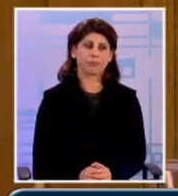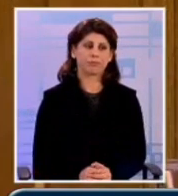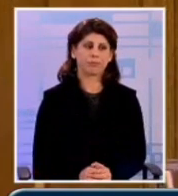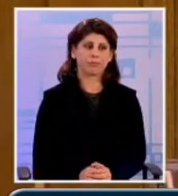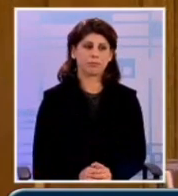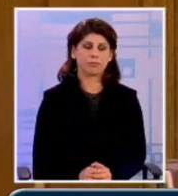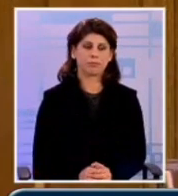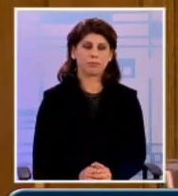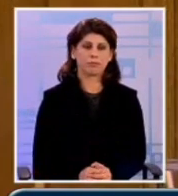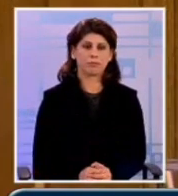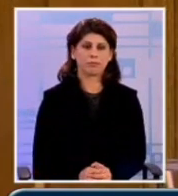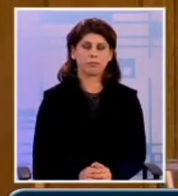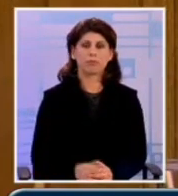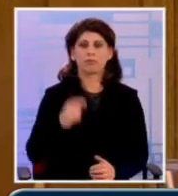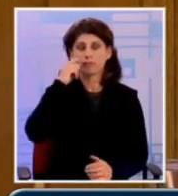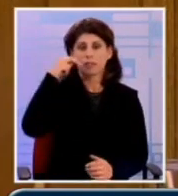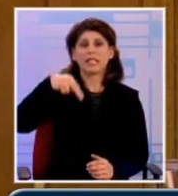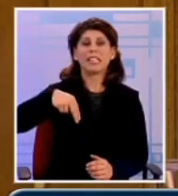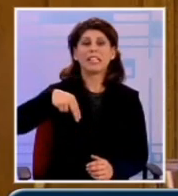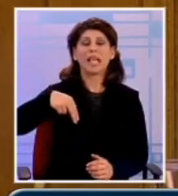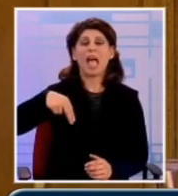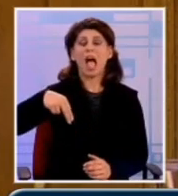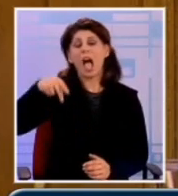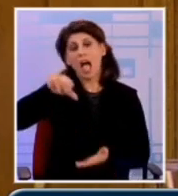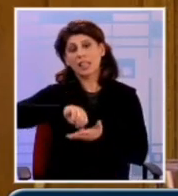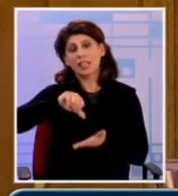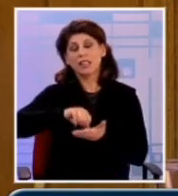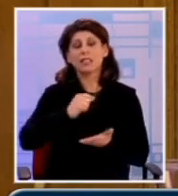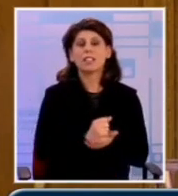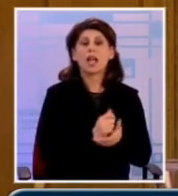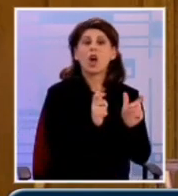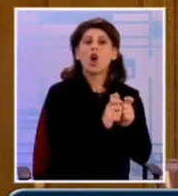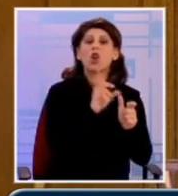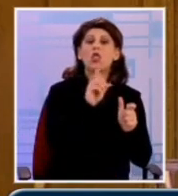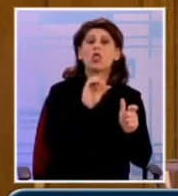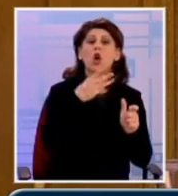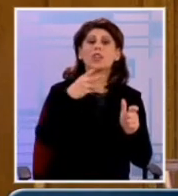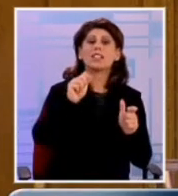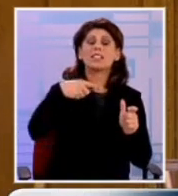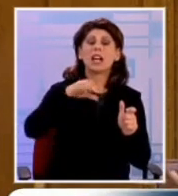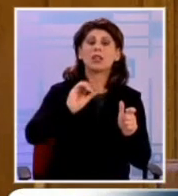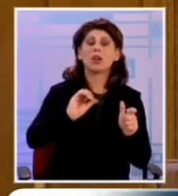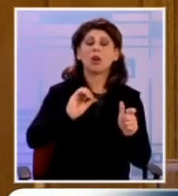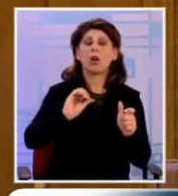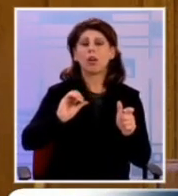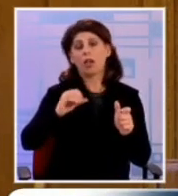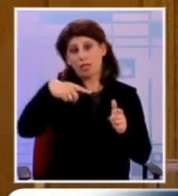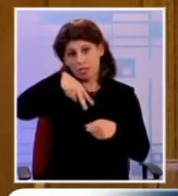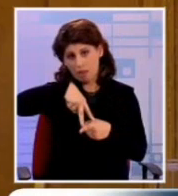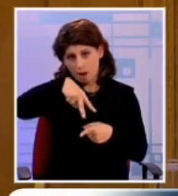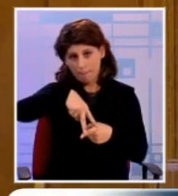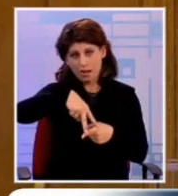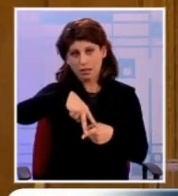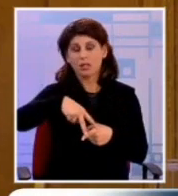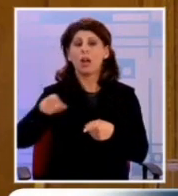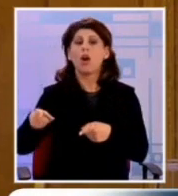Νίκαια Αττικής και Δοξάτο Δράμας, Βιάνος και Κάνδανος και Ανόγια, Κομμένο της